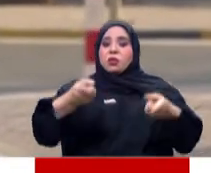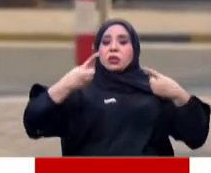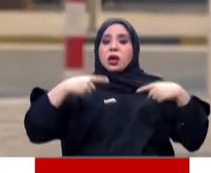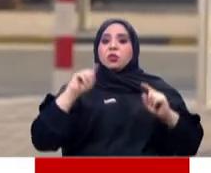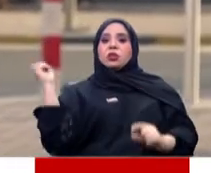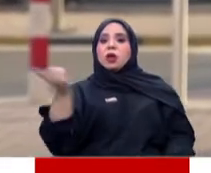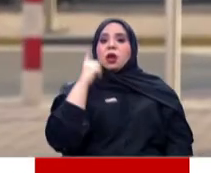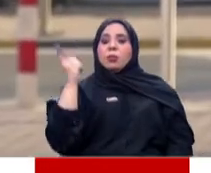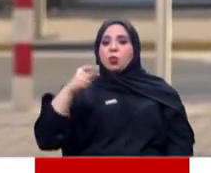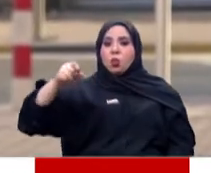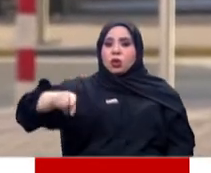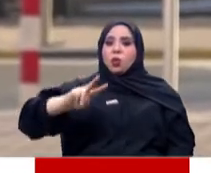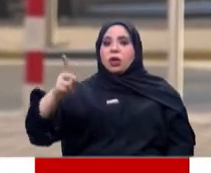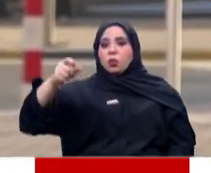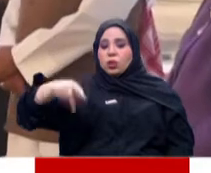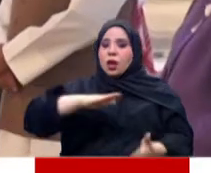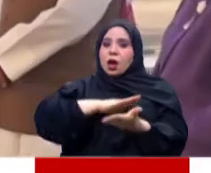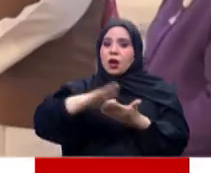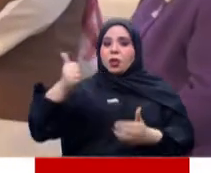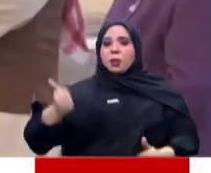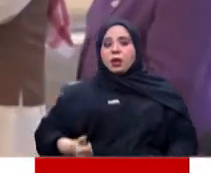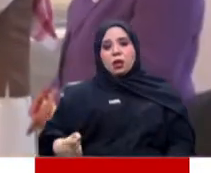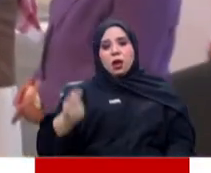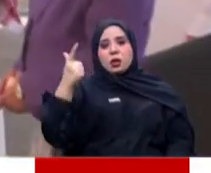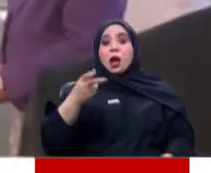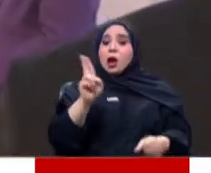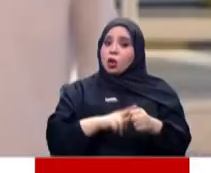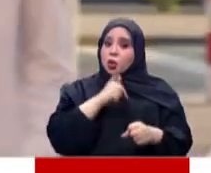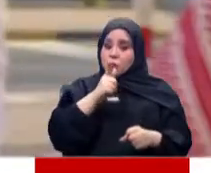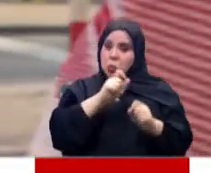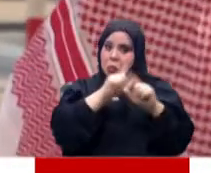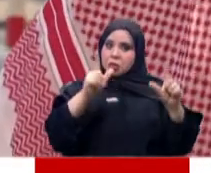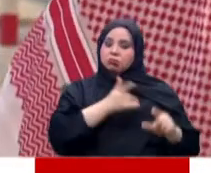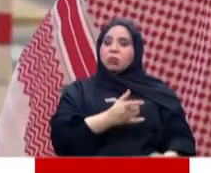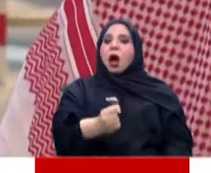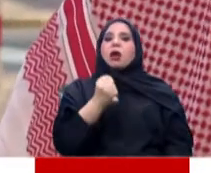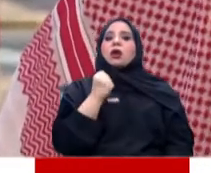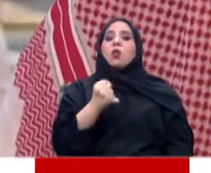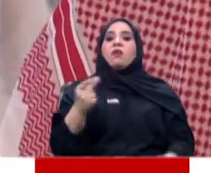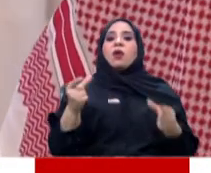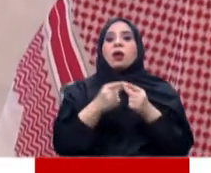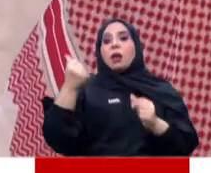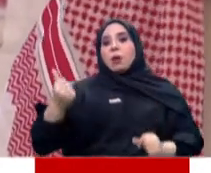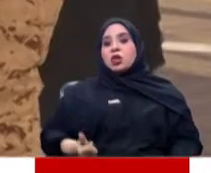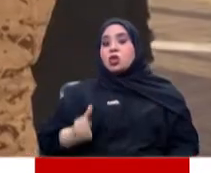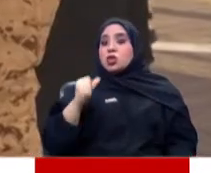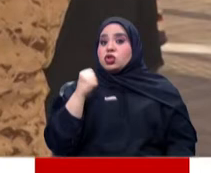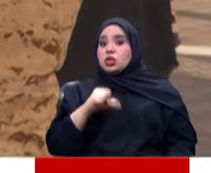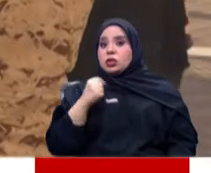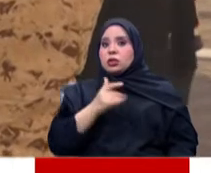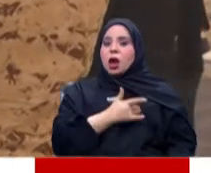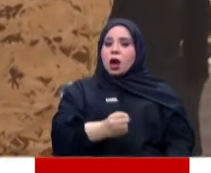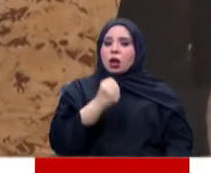وسلامة جميع المواطنين والمقيمين على هذه الأرض الغالية، مضيفا سموه بأن ما تحقق بعزيمة فريق